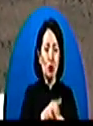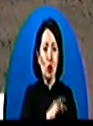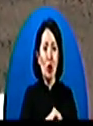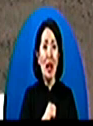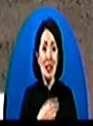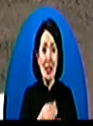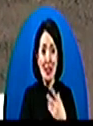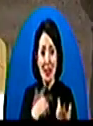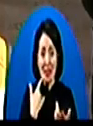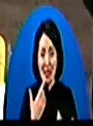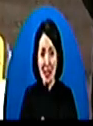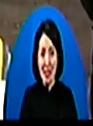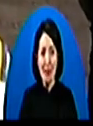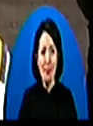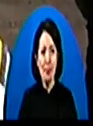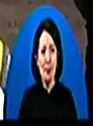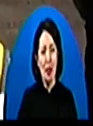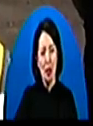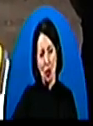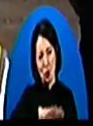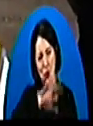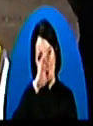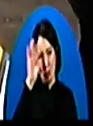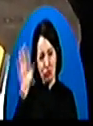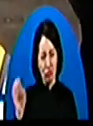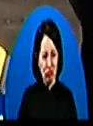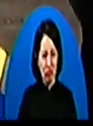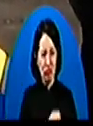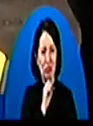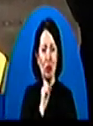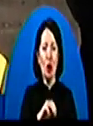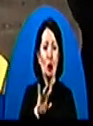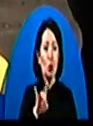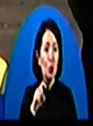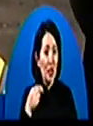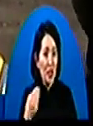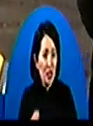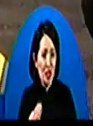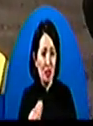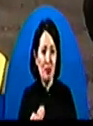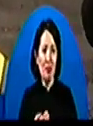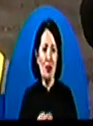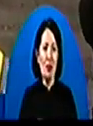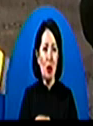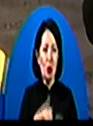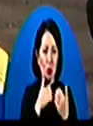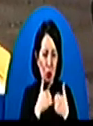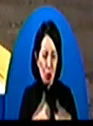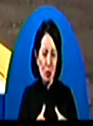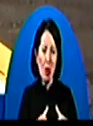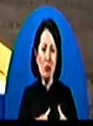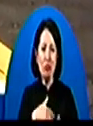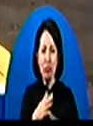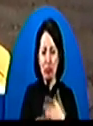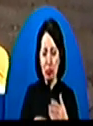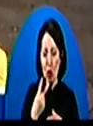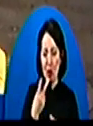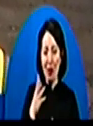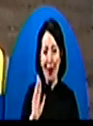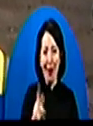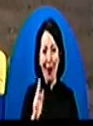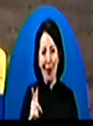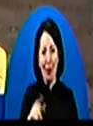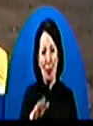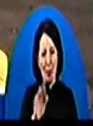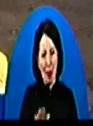байна. Цунчингаа бид энэ түлшийг бол тусгаалаа 25 кг-аар савлагдсан түлшүүдээ